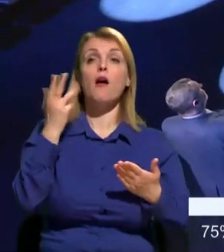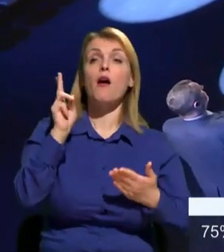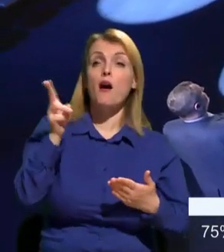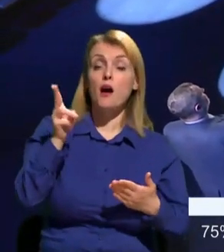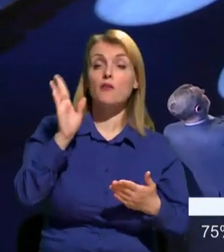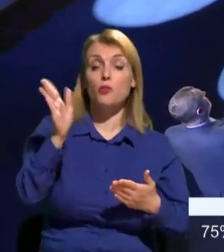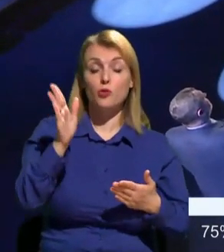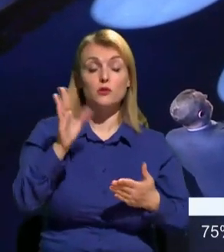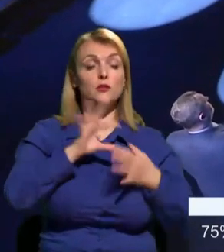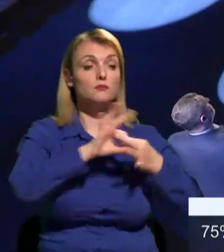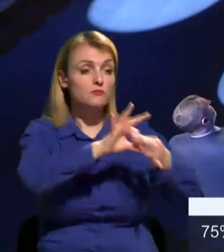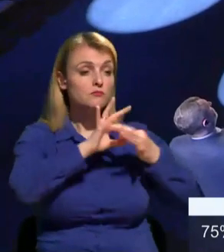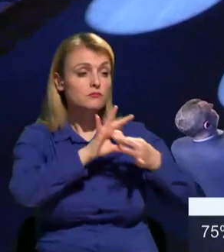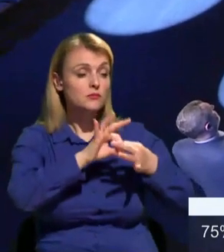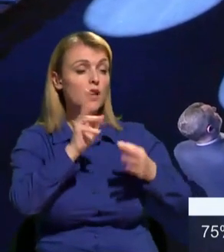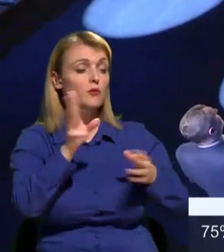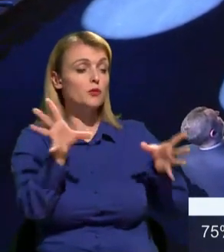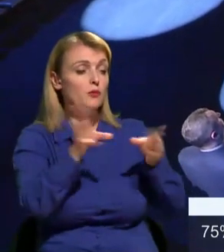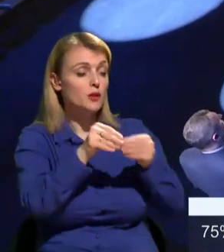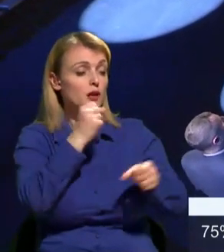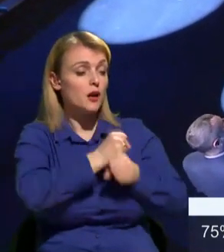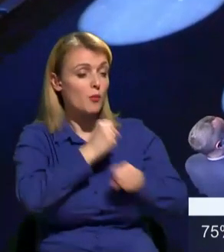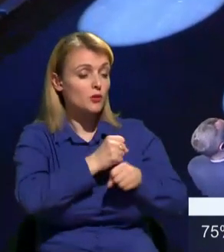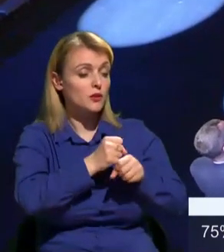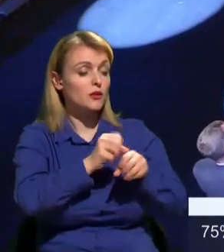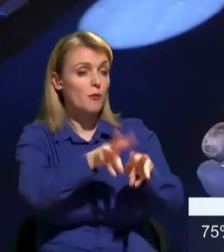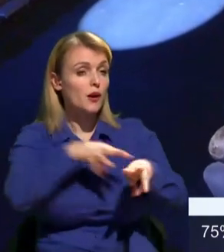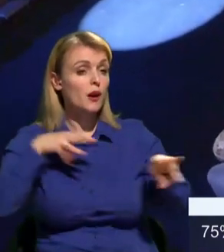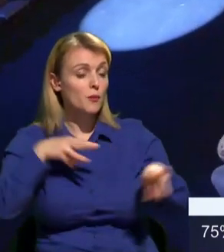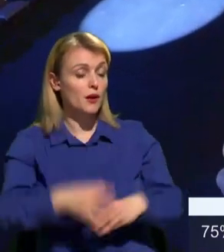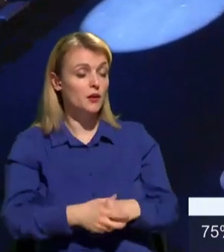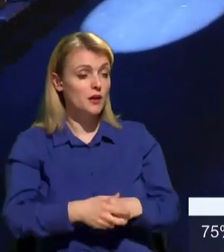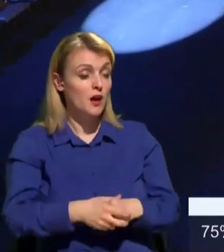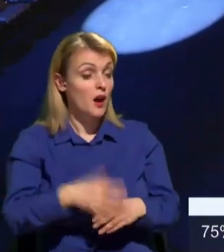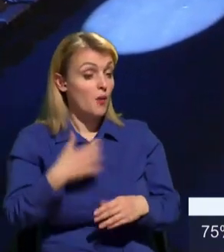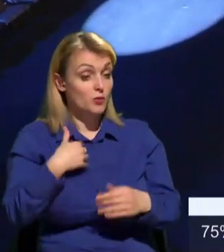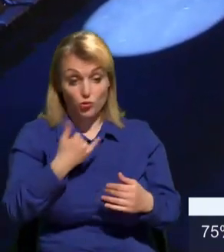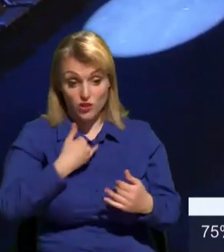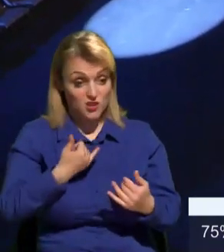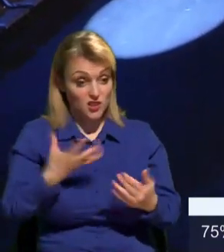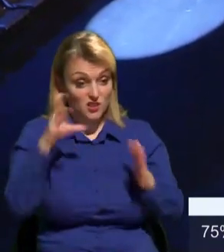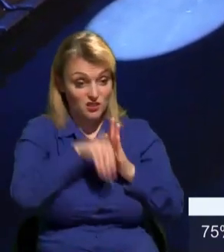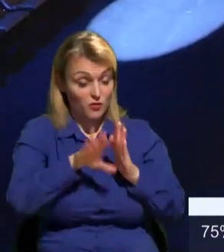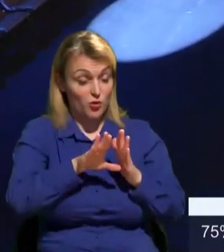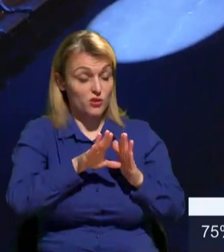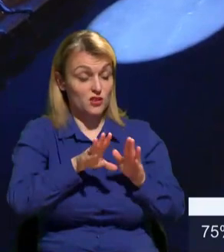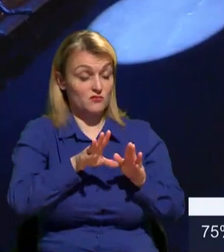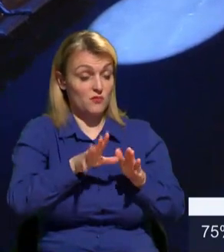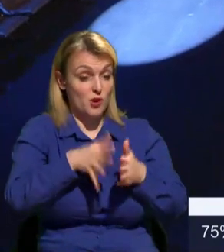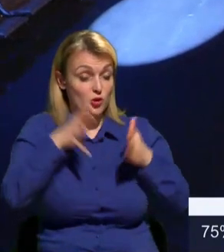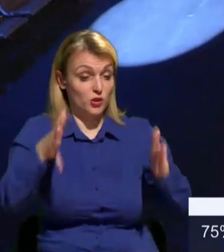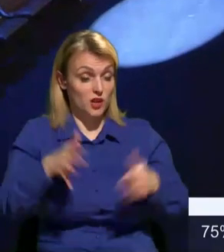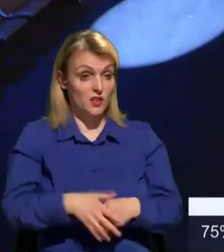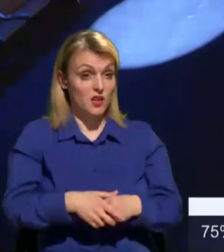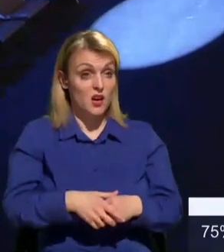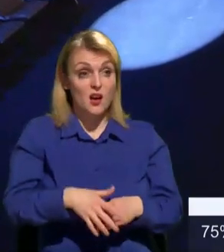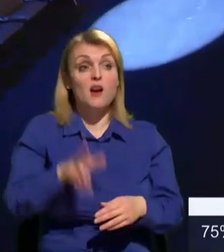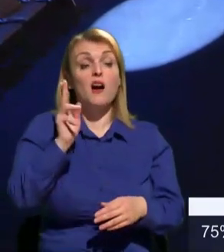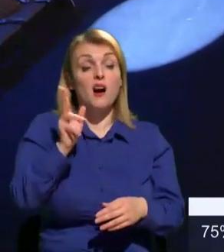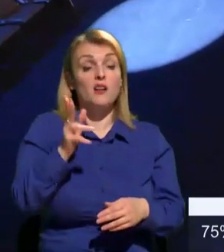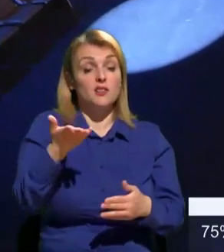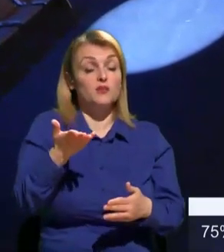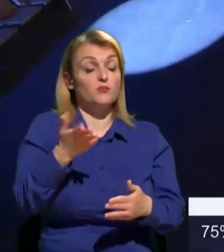cu Parlamentul, având în vedere că acum nu avem o majoritate clară și cum îi convingeți să susțină acele proiecte sociale, inițiative sociale